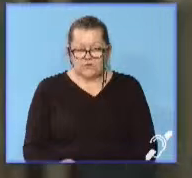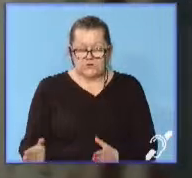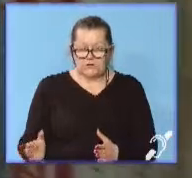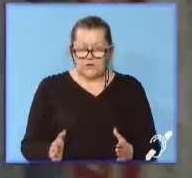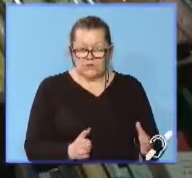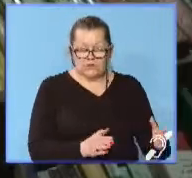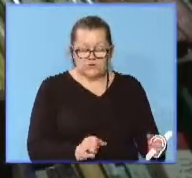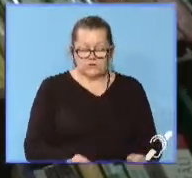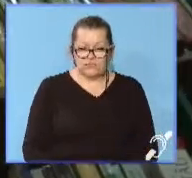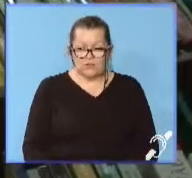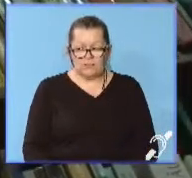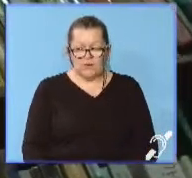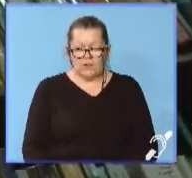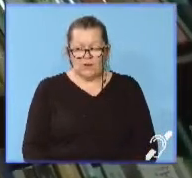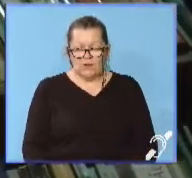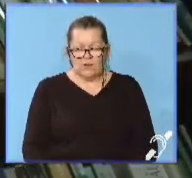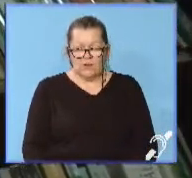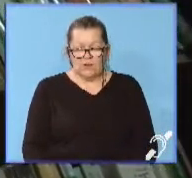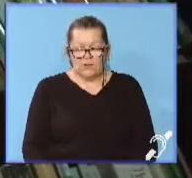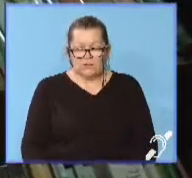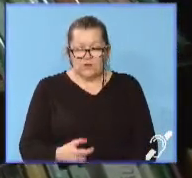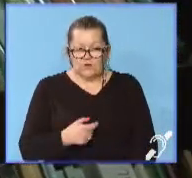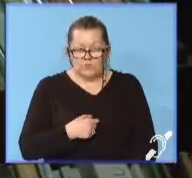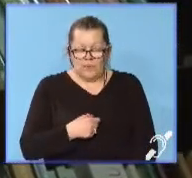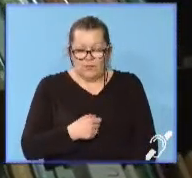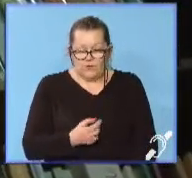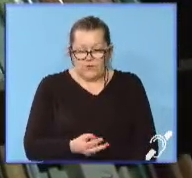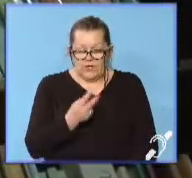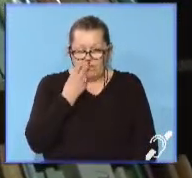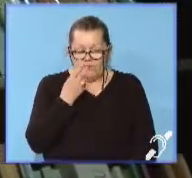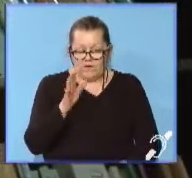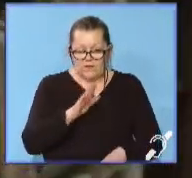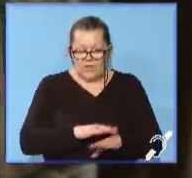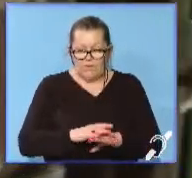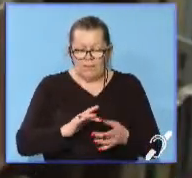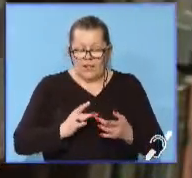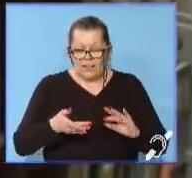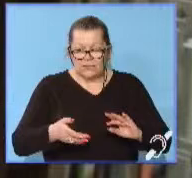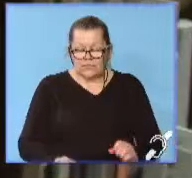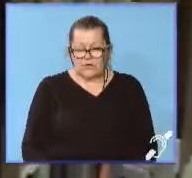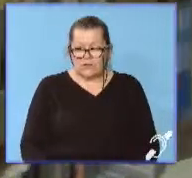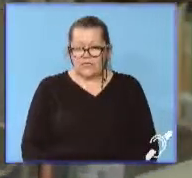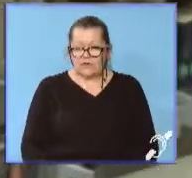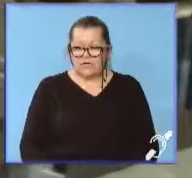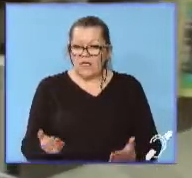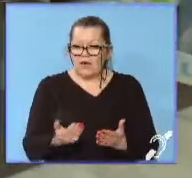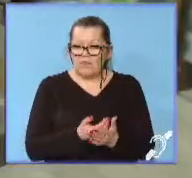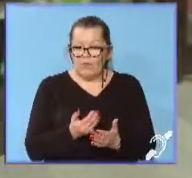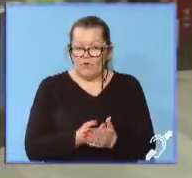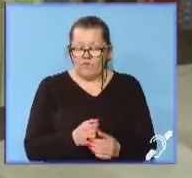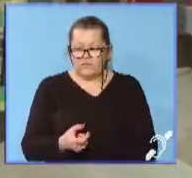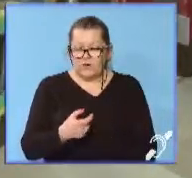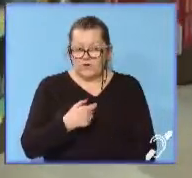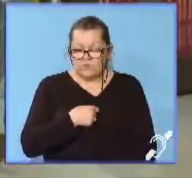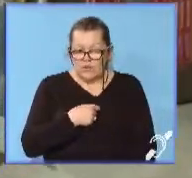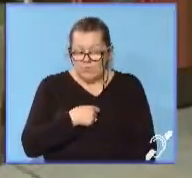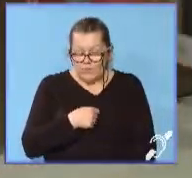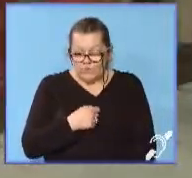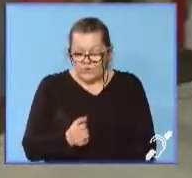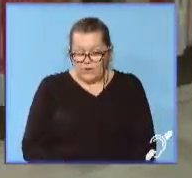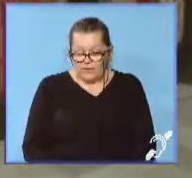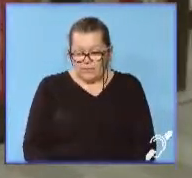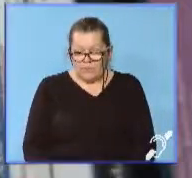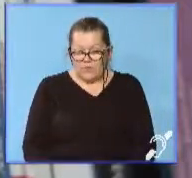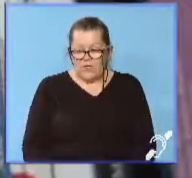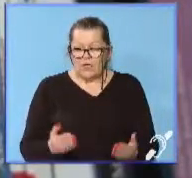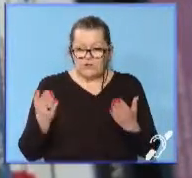la stimulii vizuali de care vorbeam mai înainte ori acest lucru nu este posibil Nu trăiește nimeni Într o seră